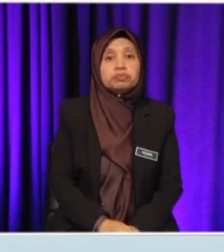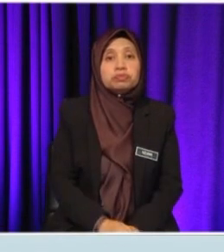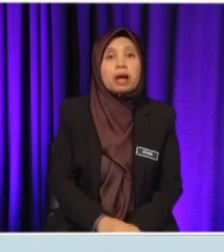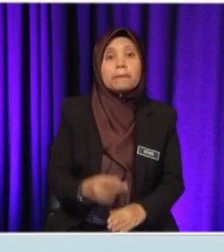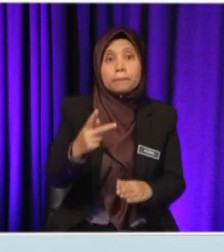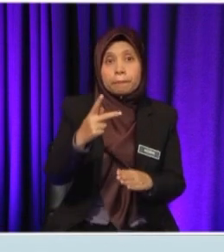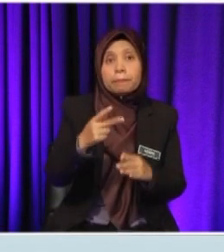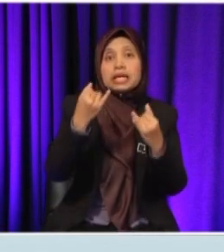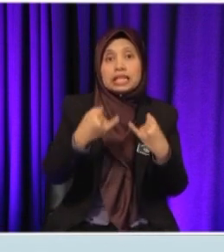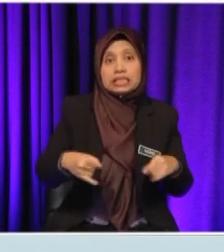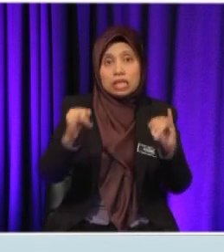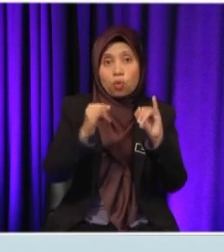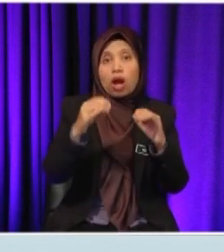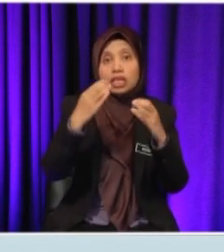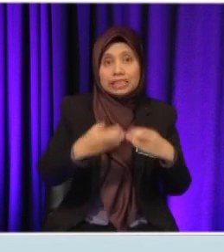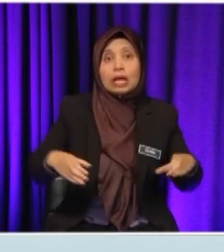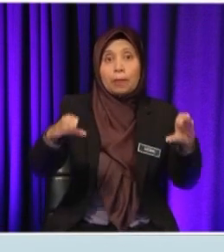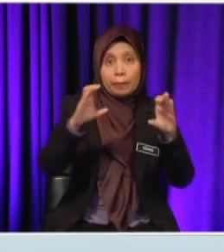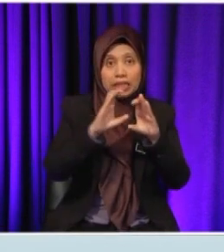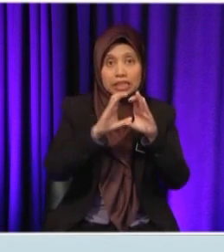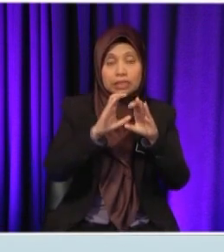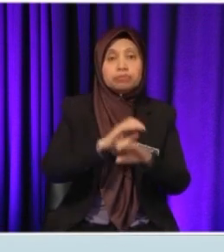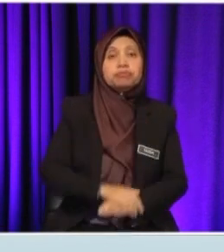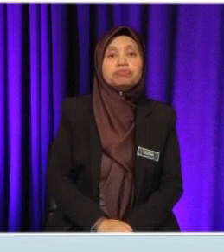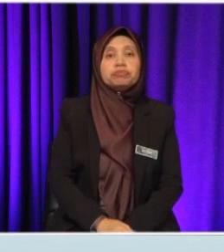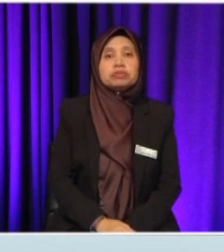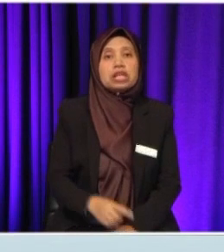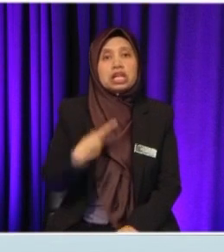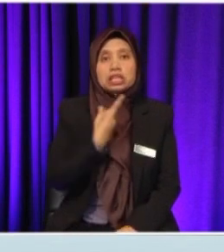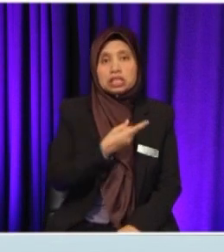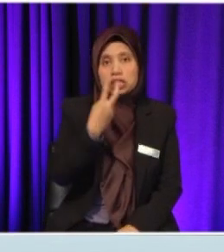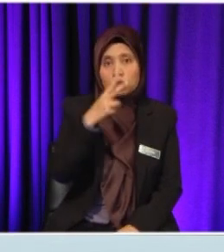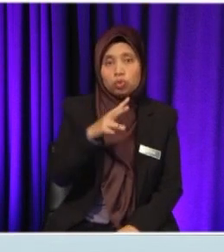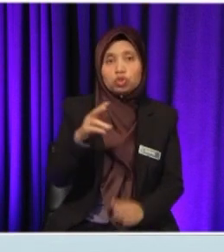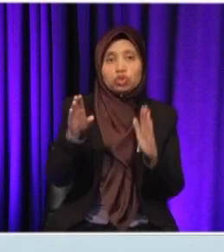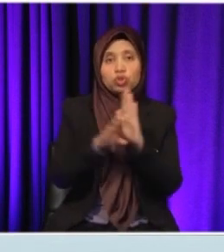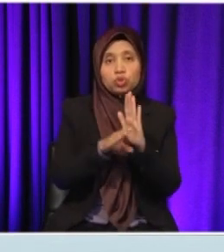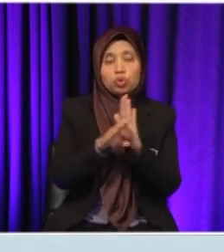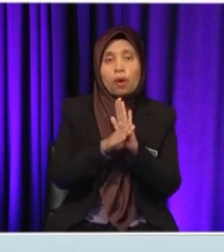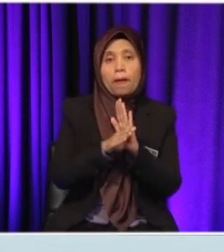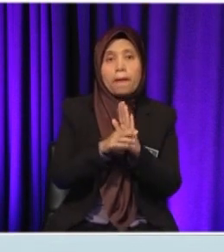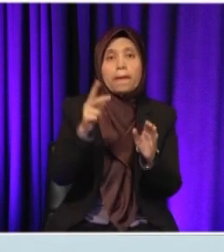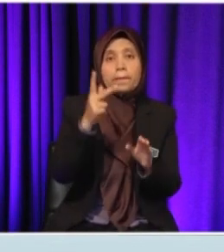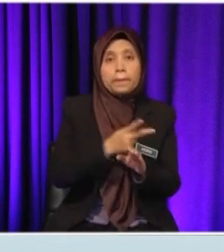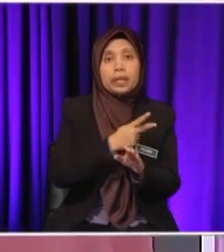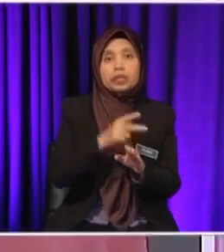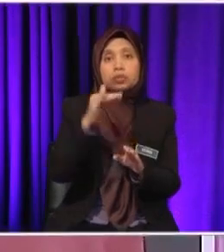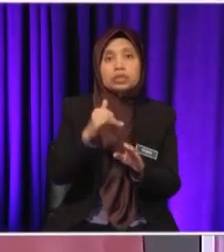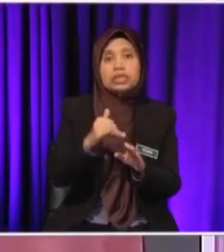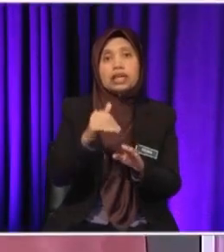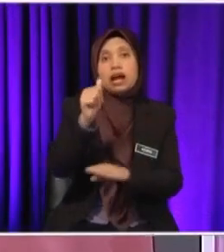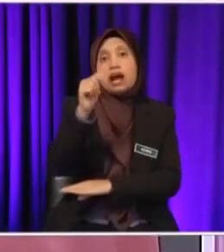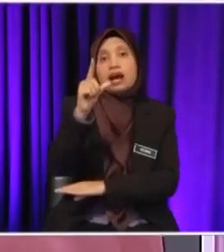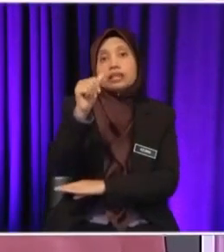peristiwa cerpen. Okey, kita lihat contoh contoh pantun yang diadaptasi daripada